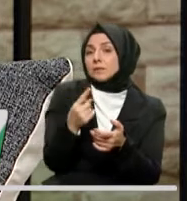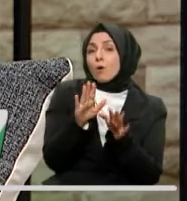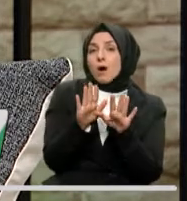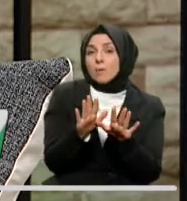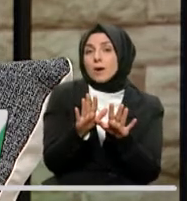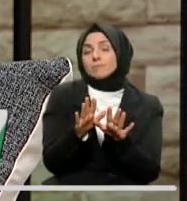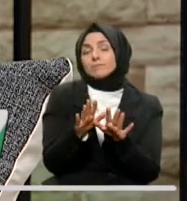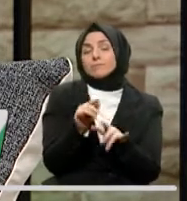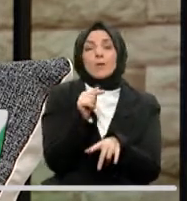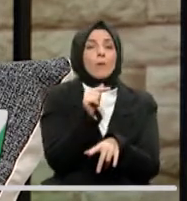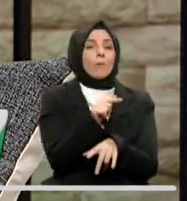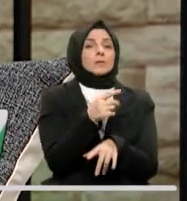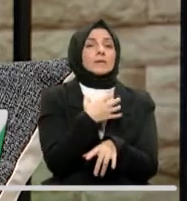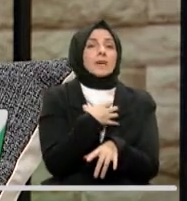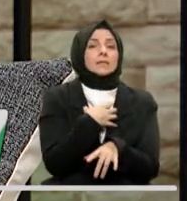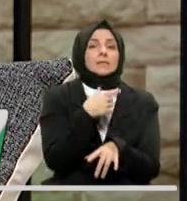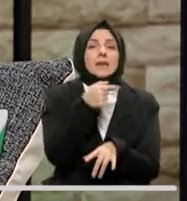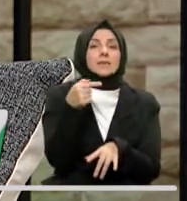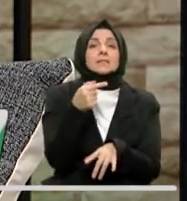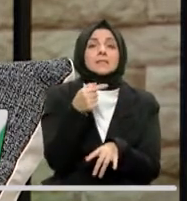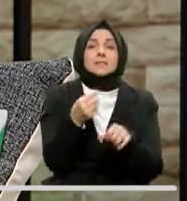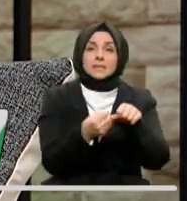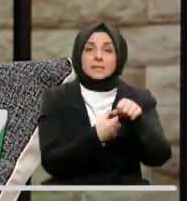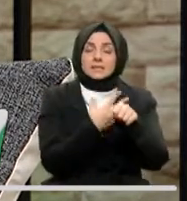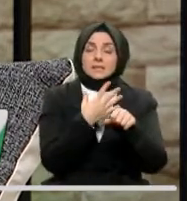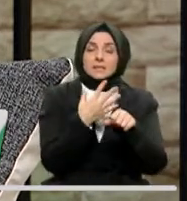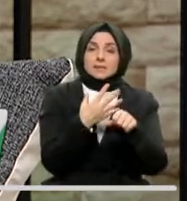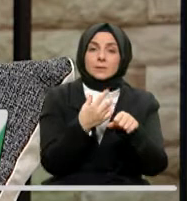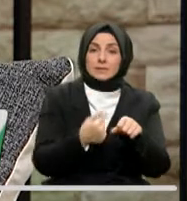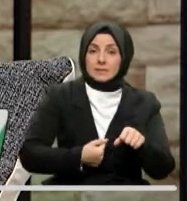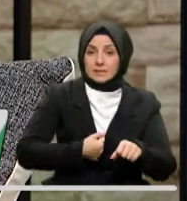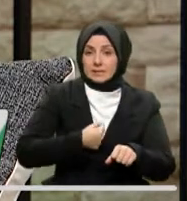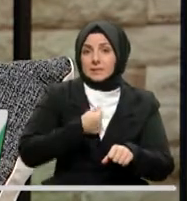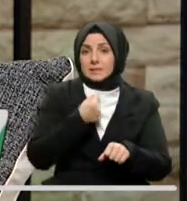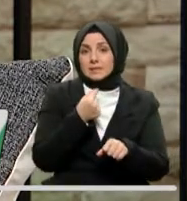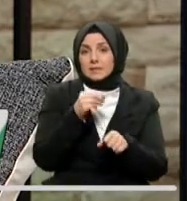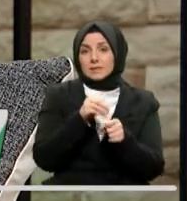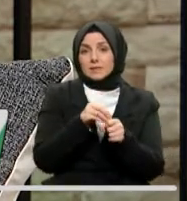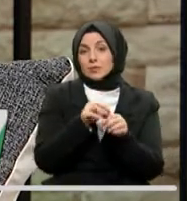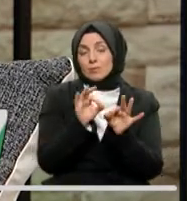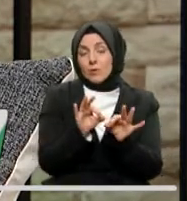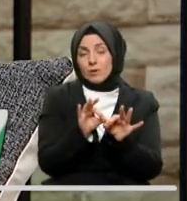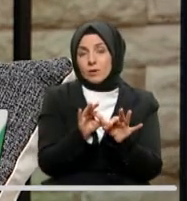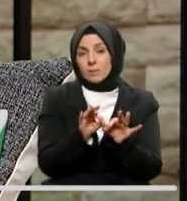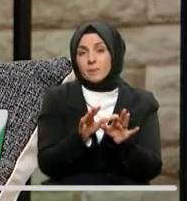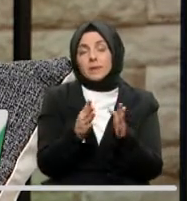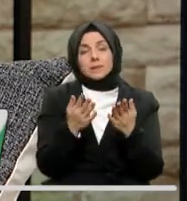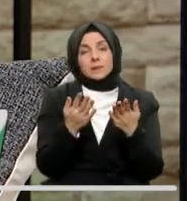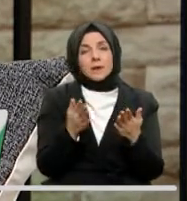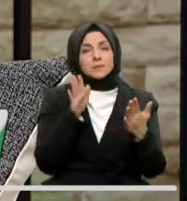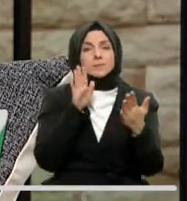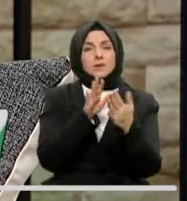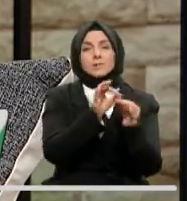yetersiz hissediyorum ama bunu kendimi itiraf edemediğim için şaka karşıya ne kadar eleştirirsen karşıdakilerin ne kadar